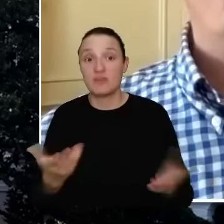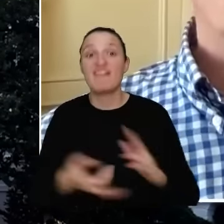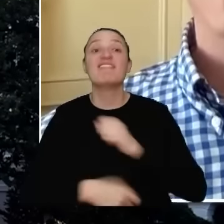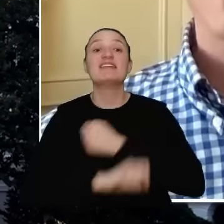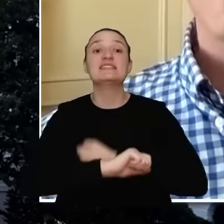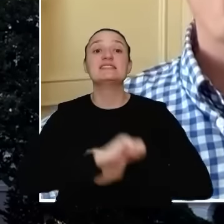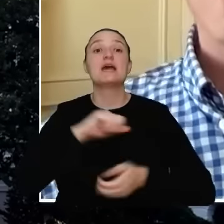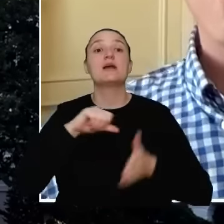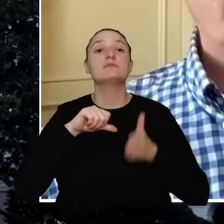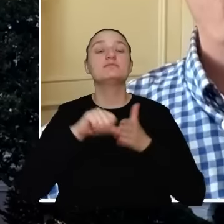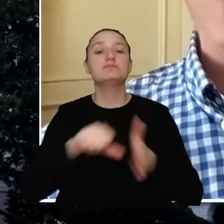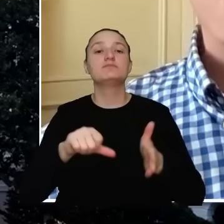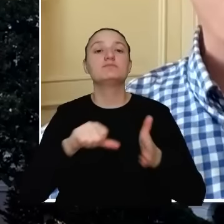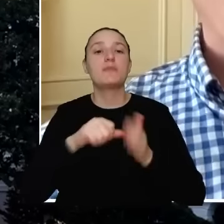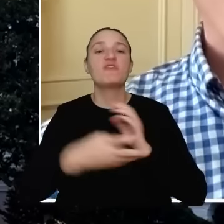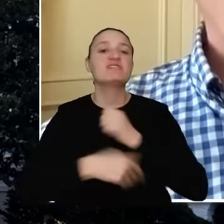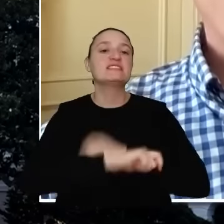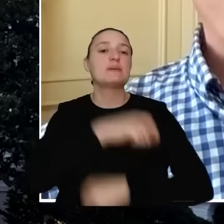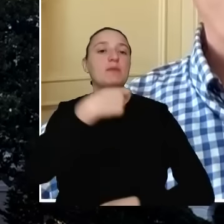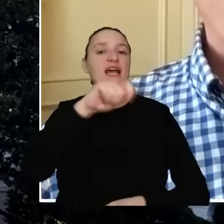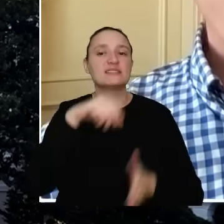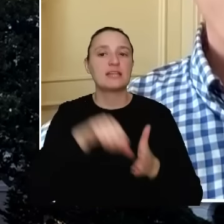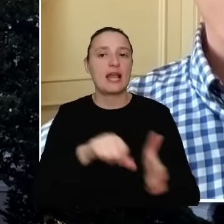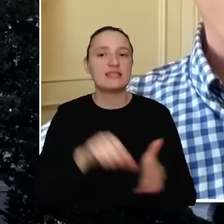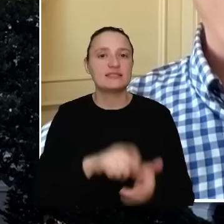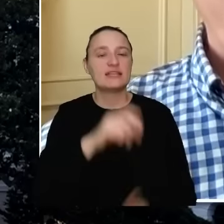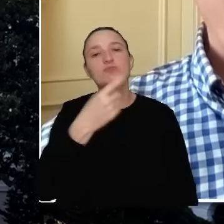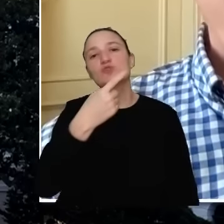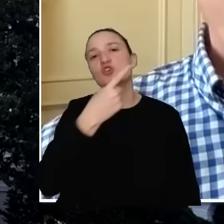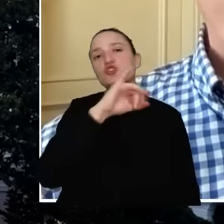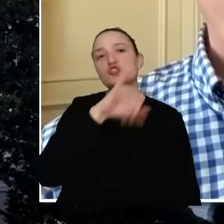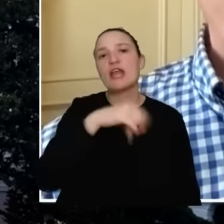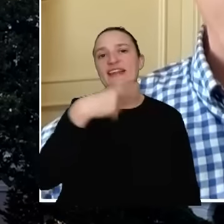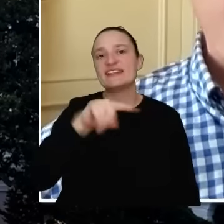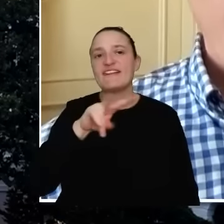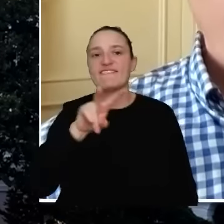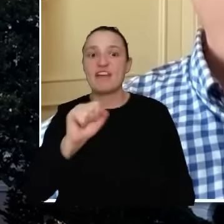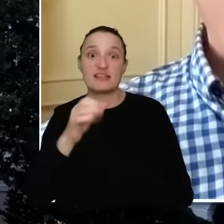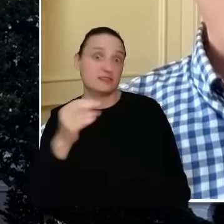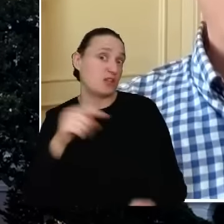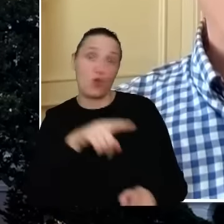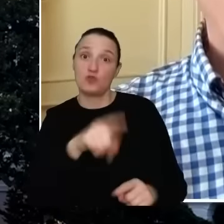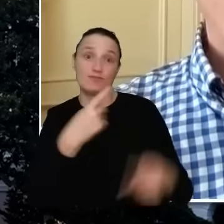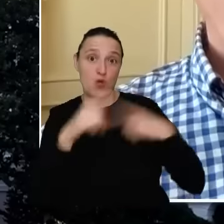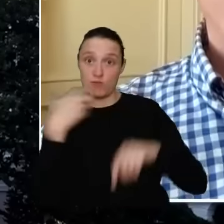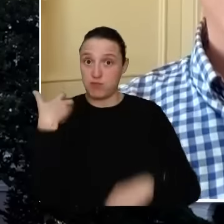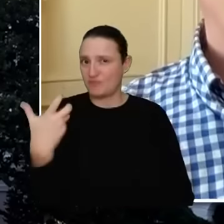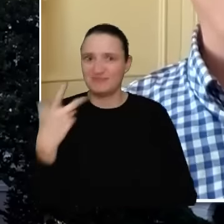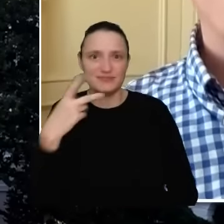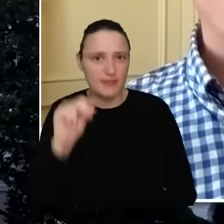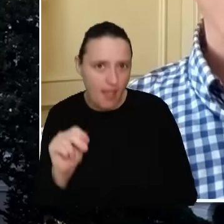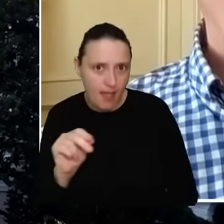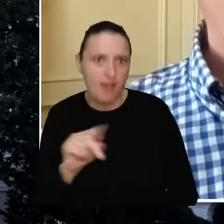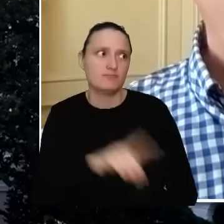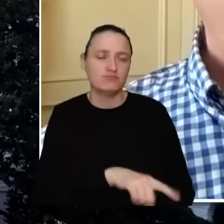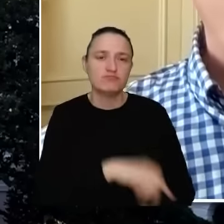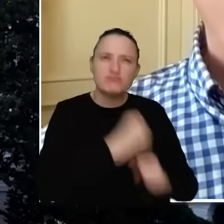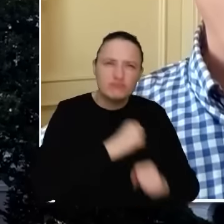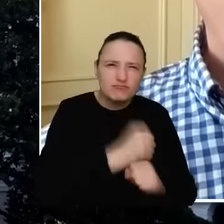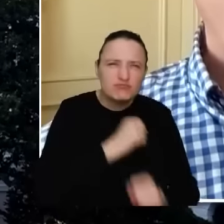kandydatem na wiceprezydenta zostaje J.D. Vance, człowiek pochodzący dosłownie z nizin społecznych, który ciężką pracą